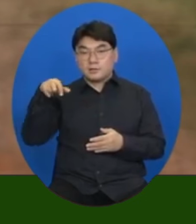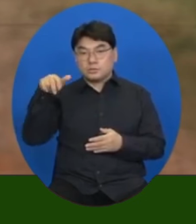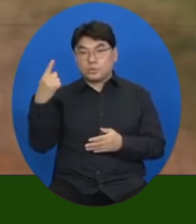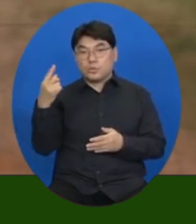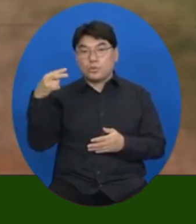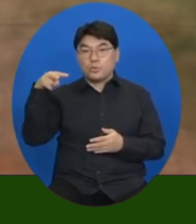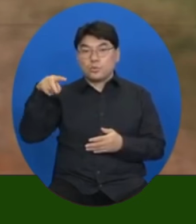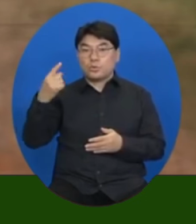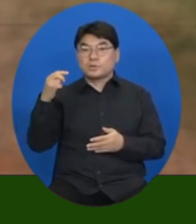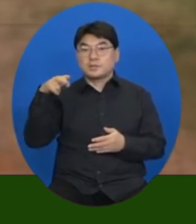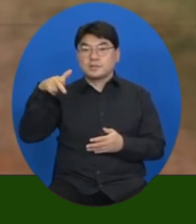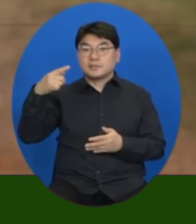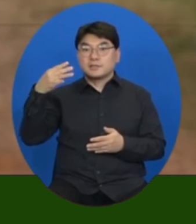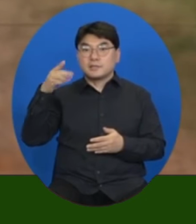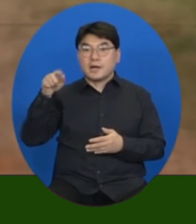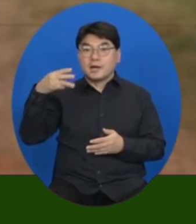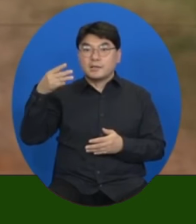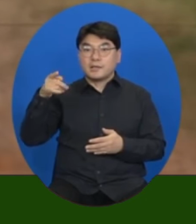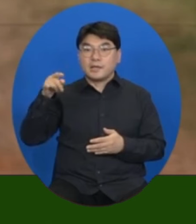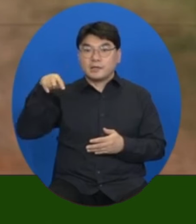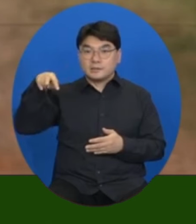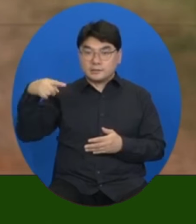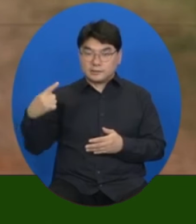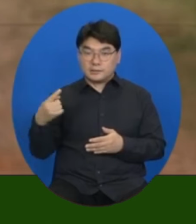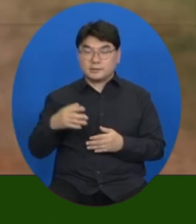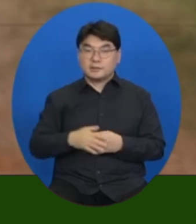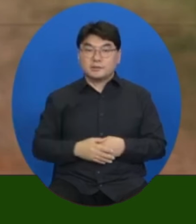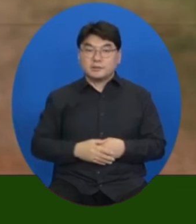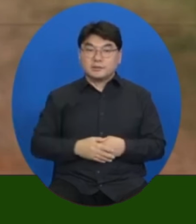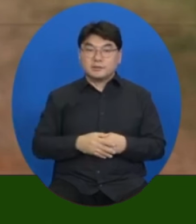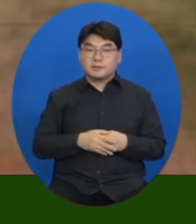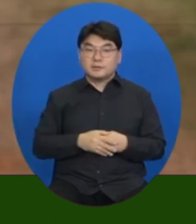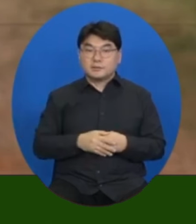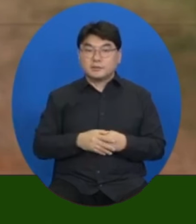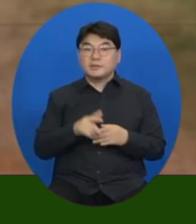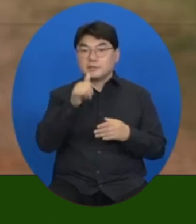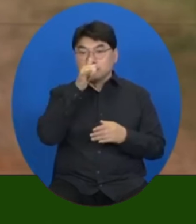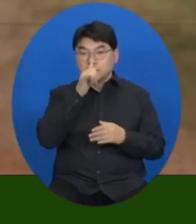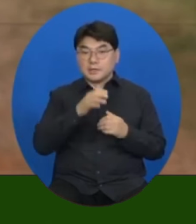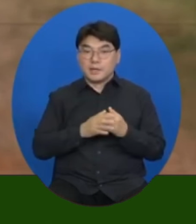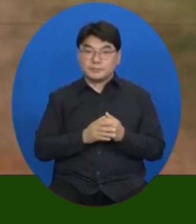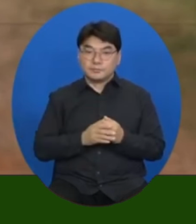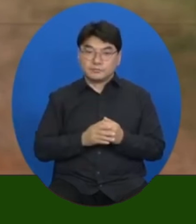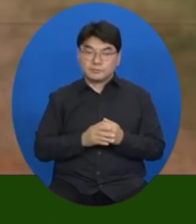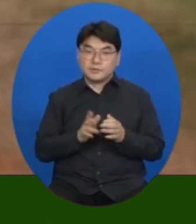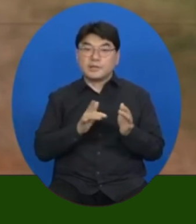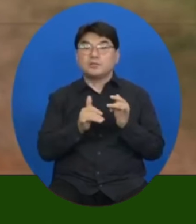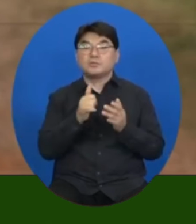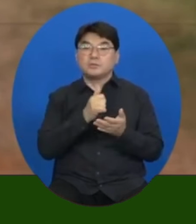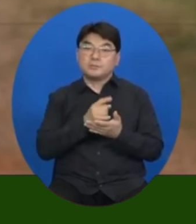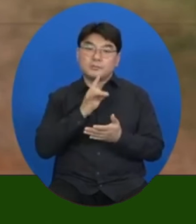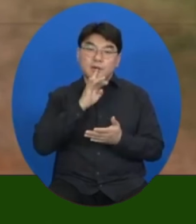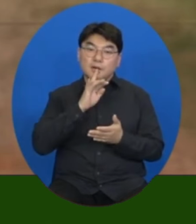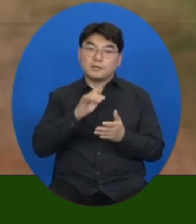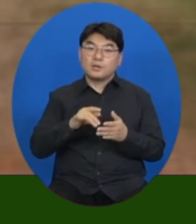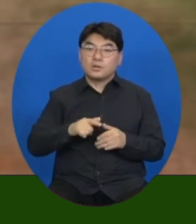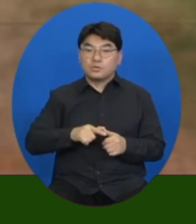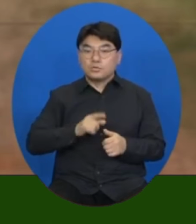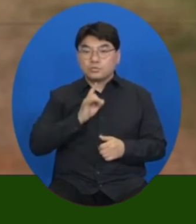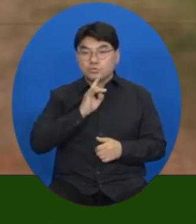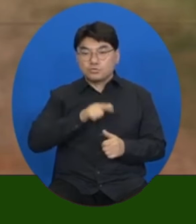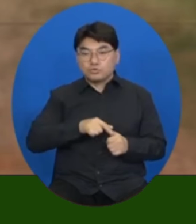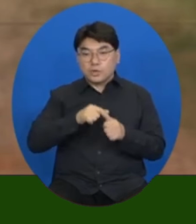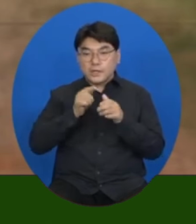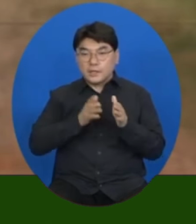그니까 사대 성인으로 들어가는 거는 맞겠지만 예수님만이 뭐 신이다 뭐 유일한 구원의 길이다 이거는 굉장히